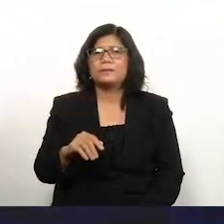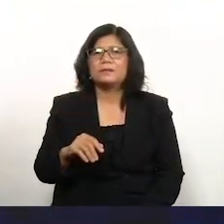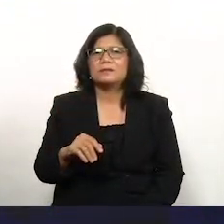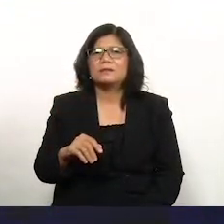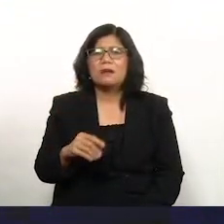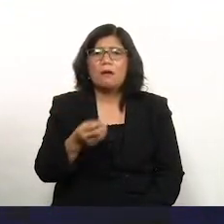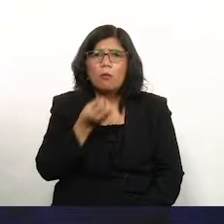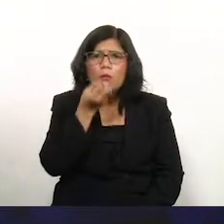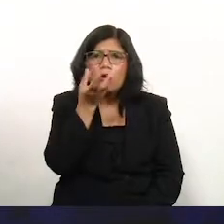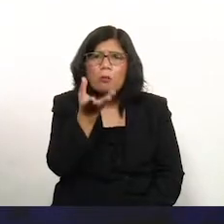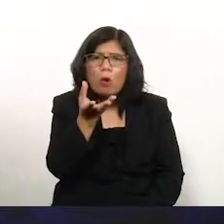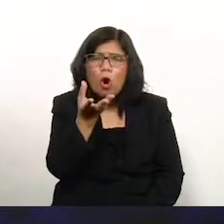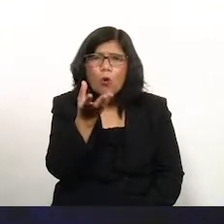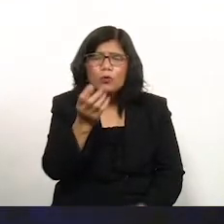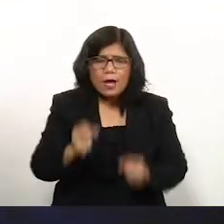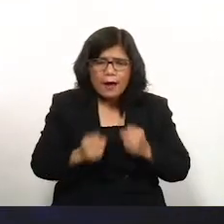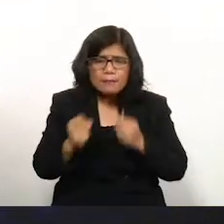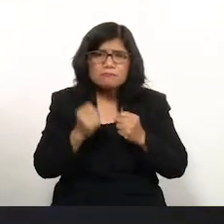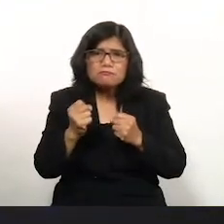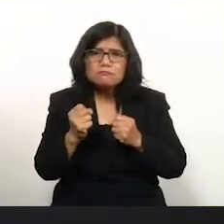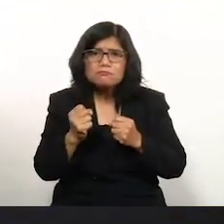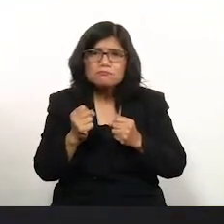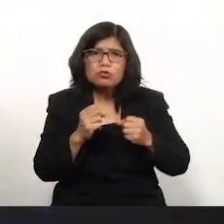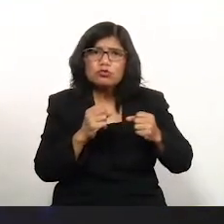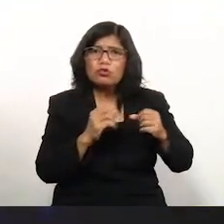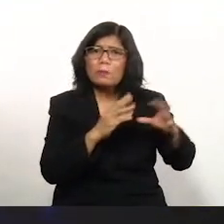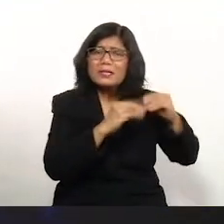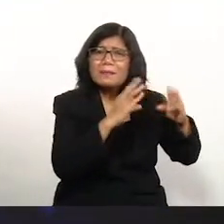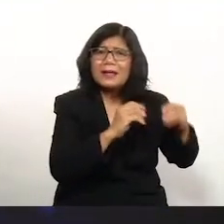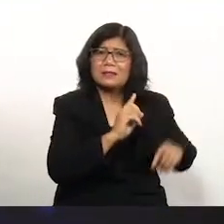Hai you mean to tell me engkau masih punya energi untuk berdebat